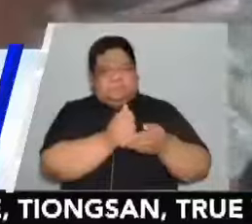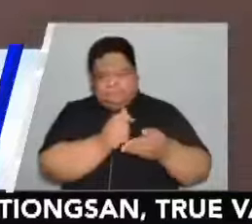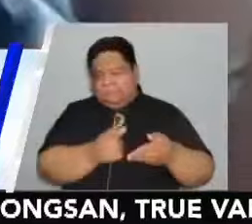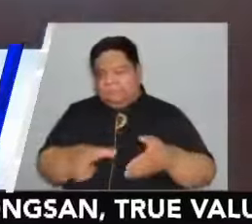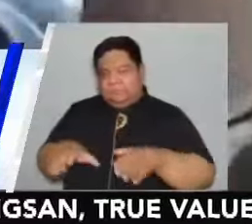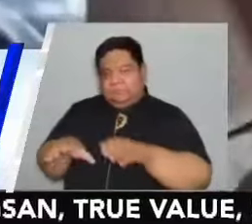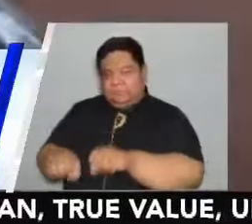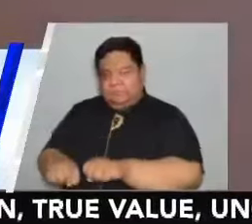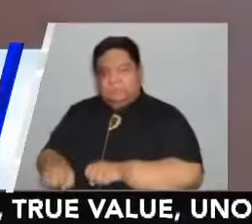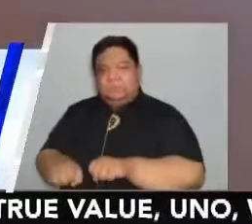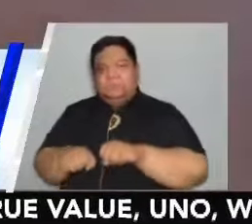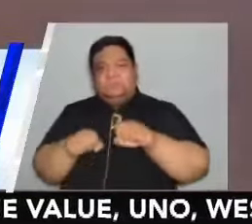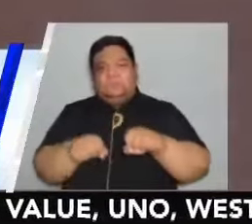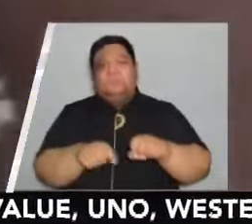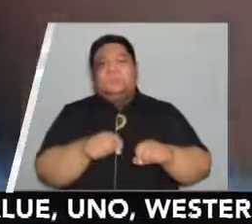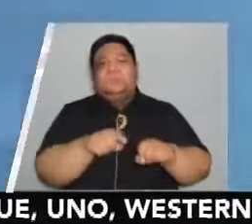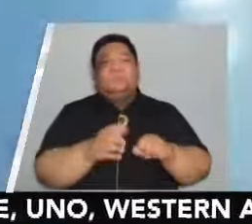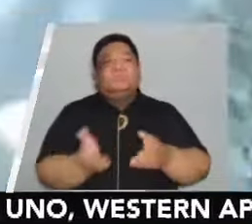gubat.